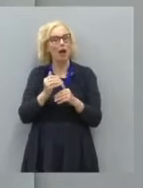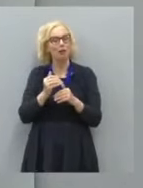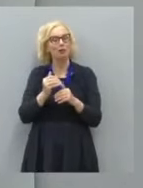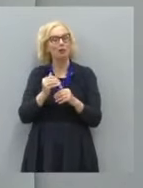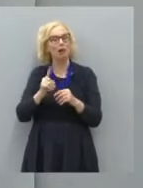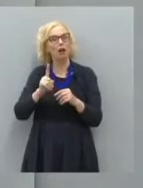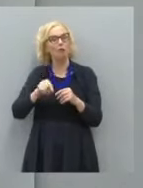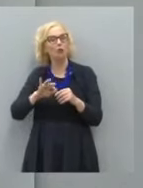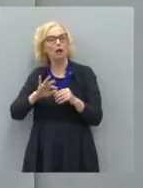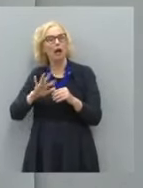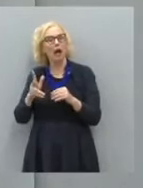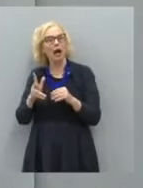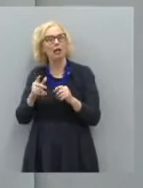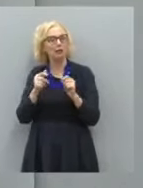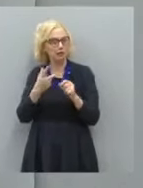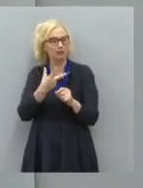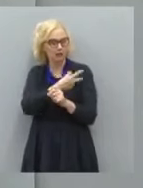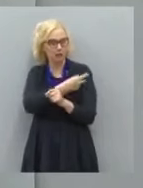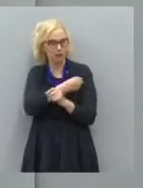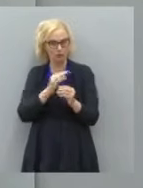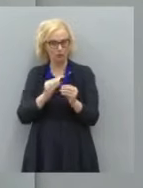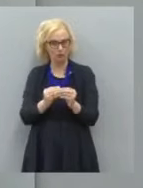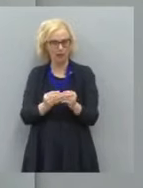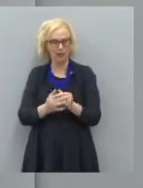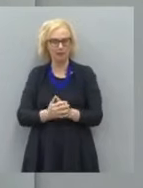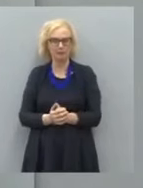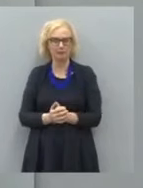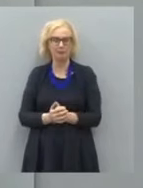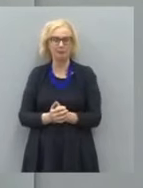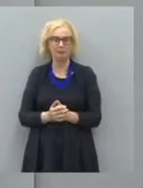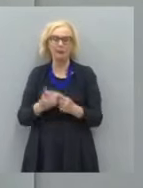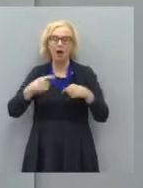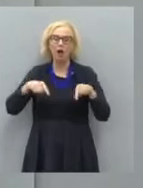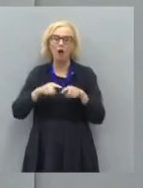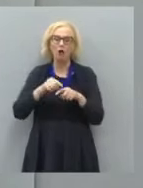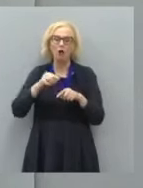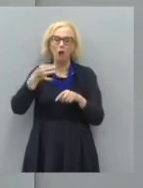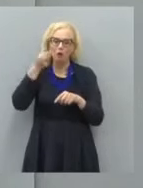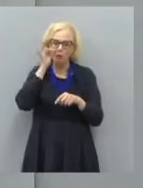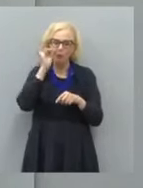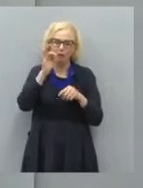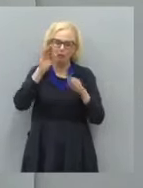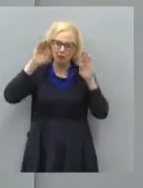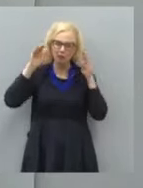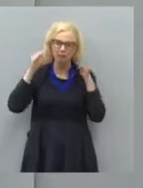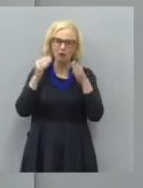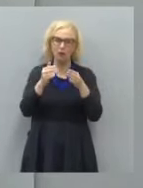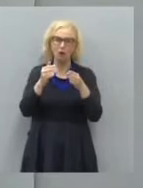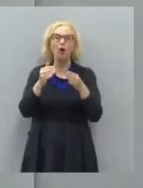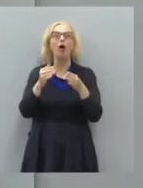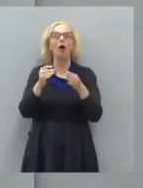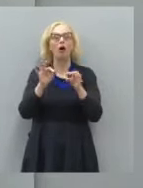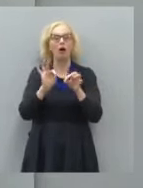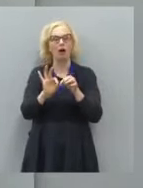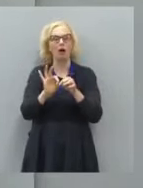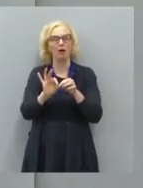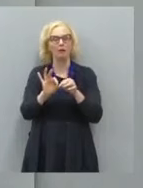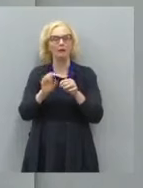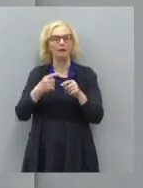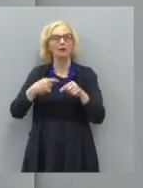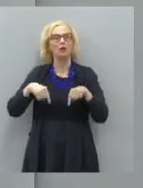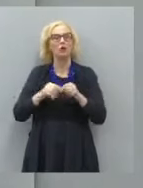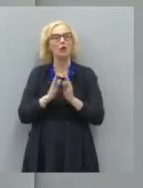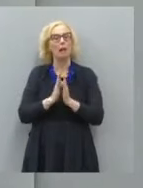possibilità di vaccinarsi ed è su questo che la vera mente come azienda lanciamo un appello